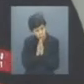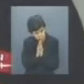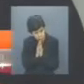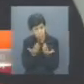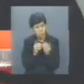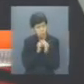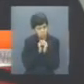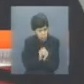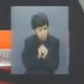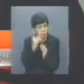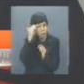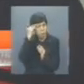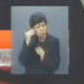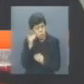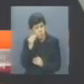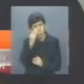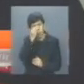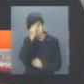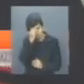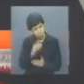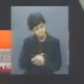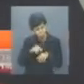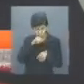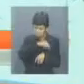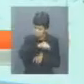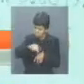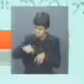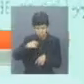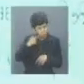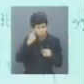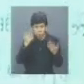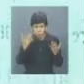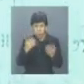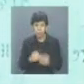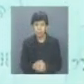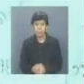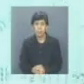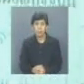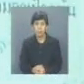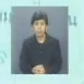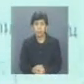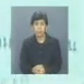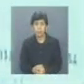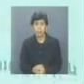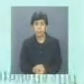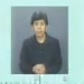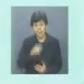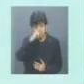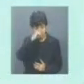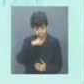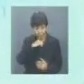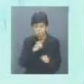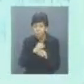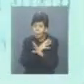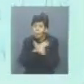าหลีภาษาญี่ปุ่นแต่เราขาดความเข้าใจประเทศเพื่อนบ้านเราอย่างมาก ภาษาไทยผ่านการผสมผส